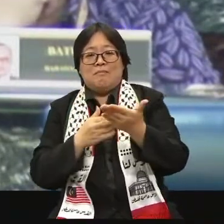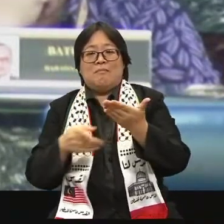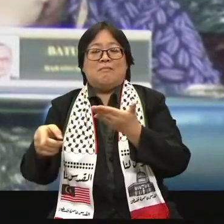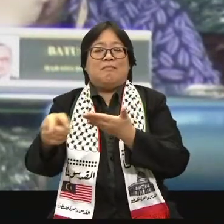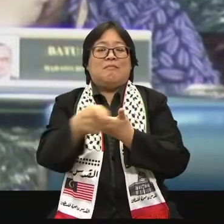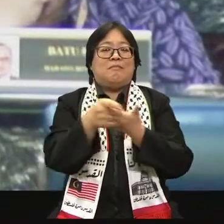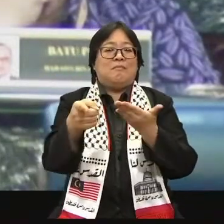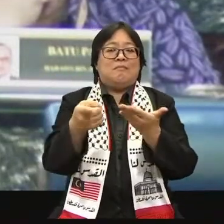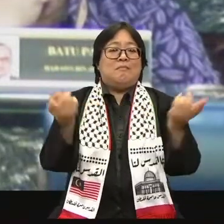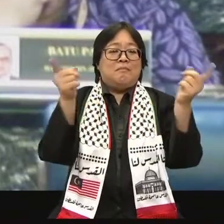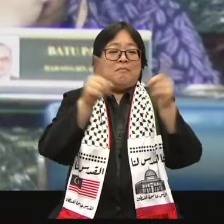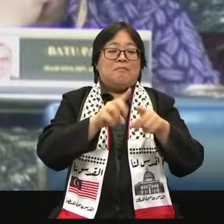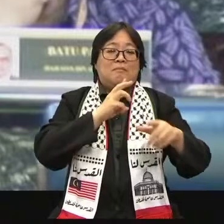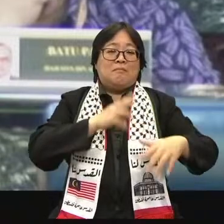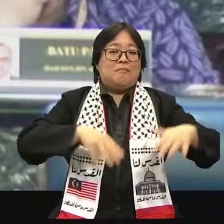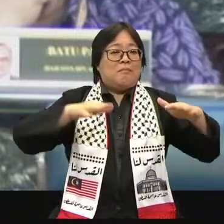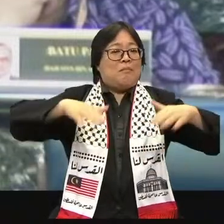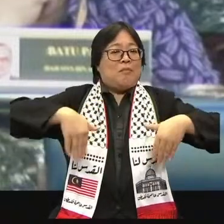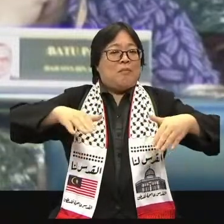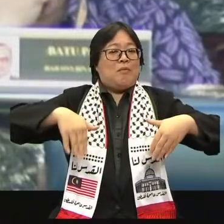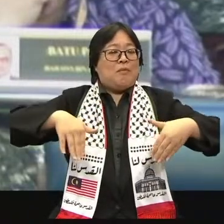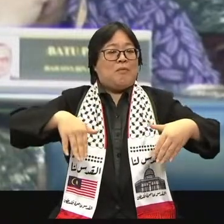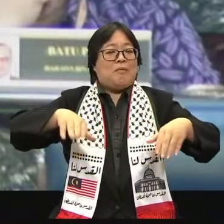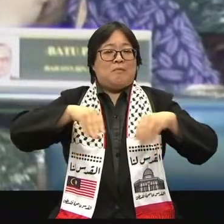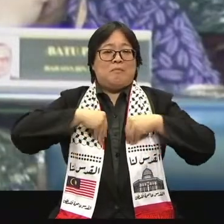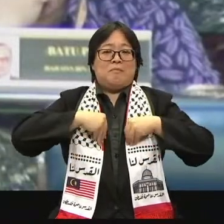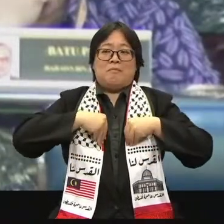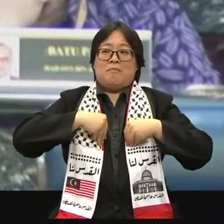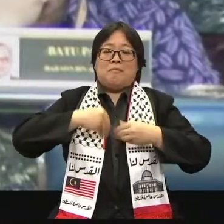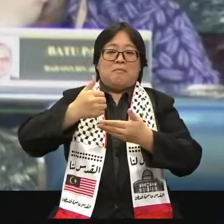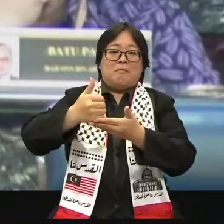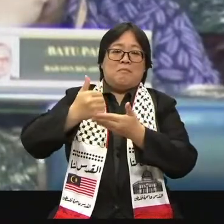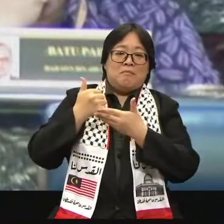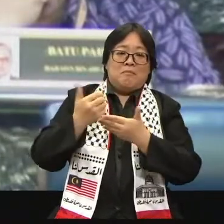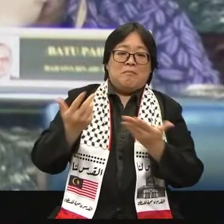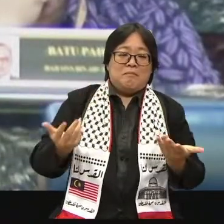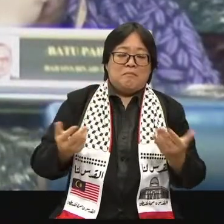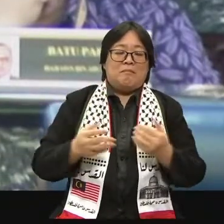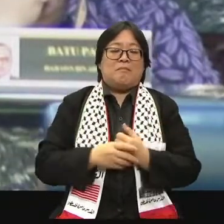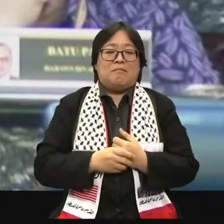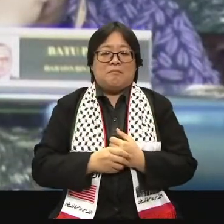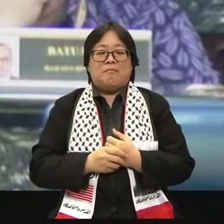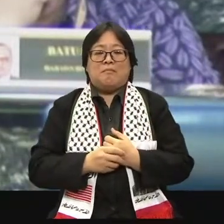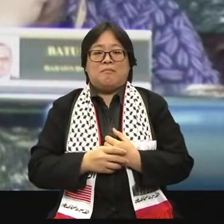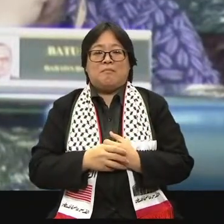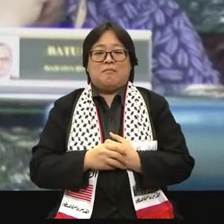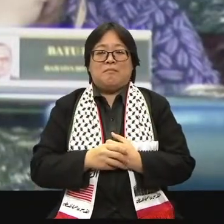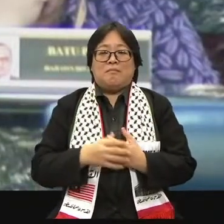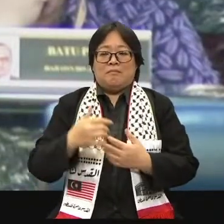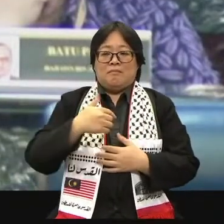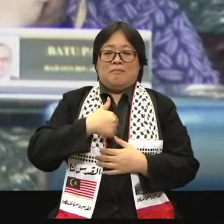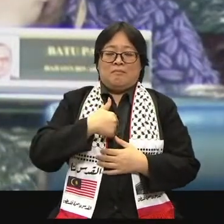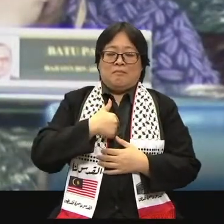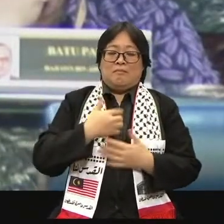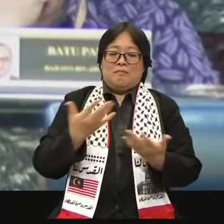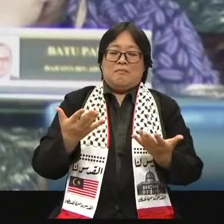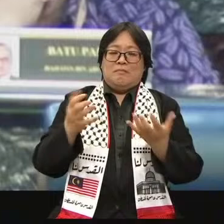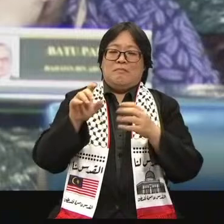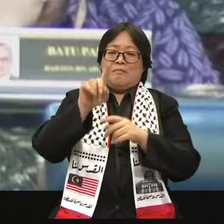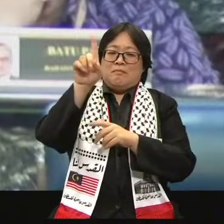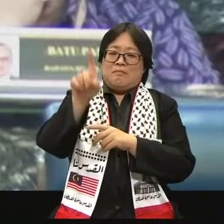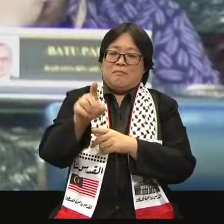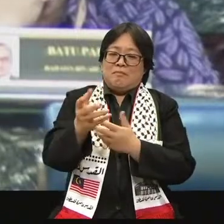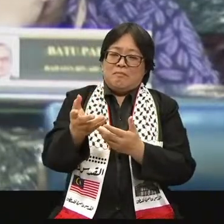mangsa-mangsa banjir ni masih belum lagi mendapat apa-apa bantuan daripada pihak ee kerajaan maka saya ingin